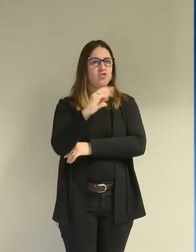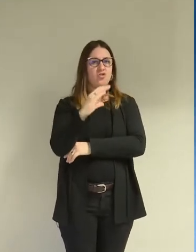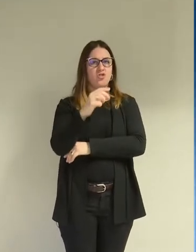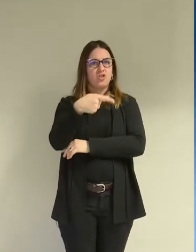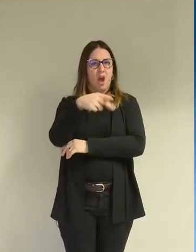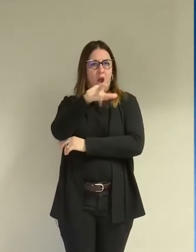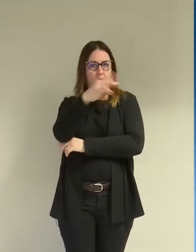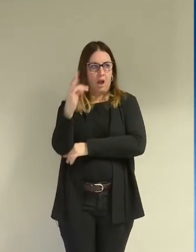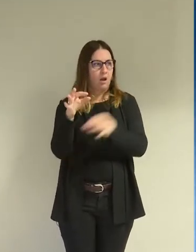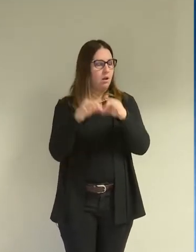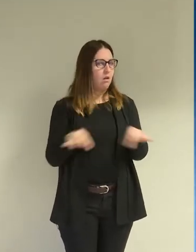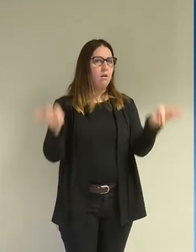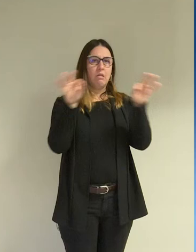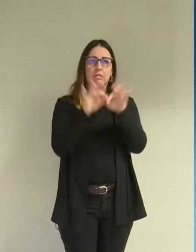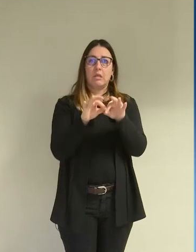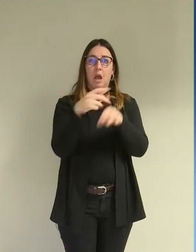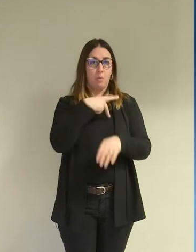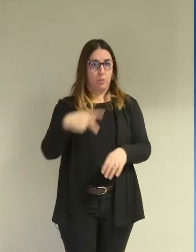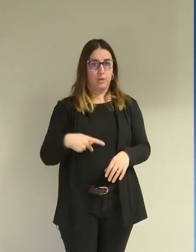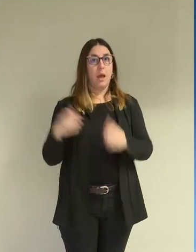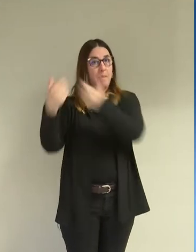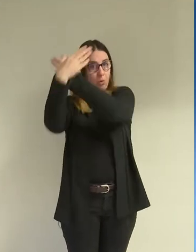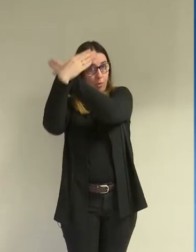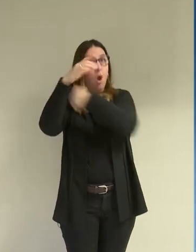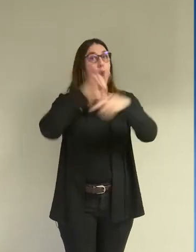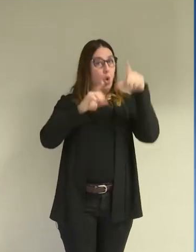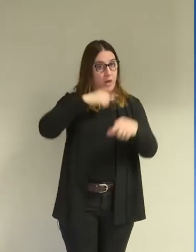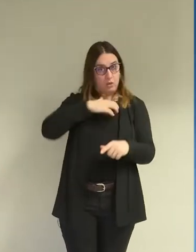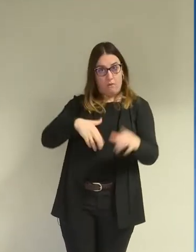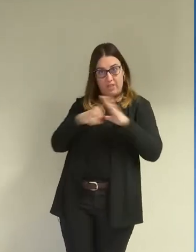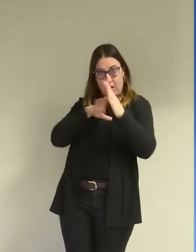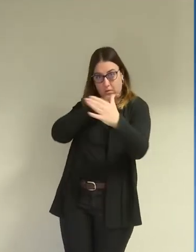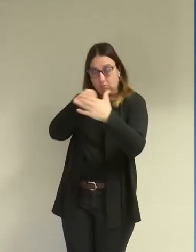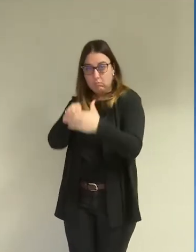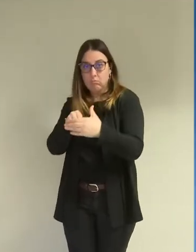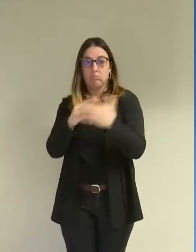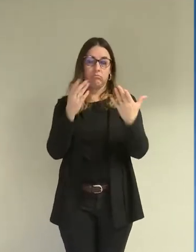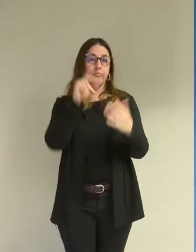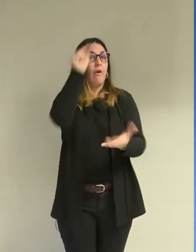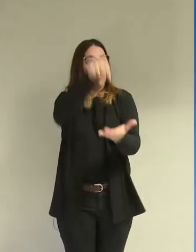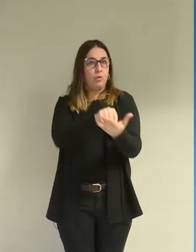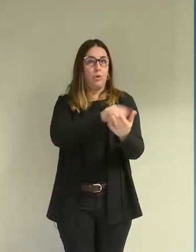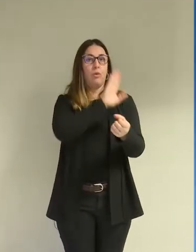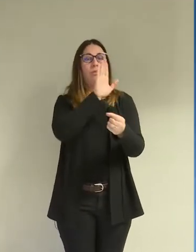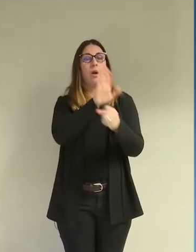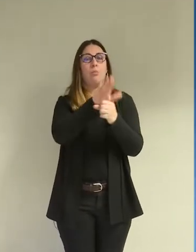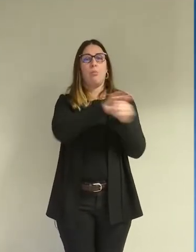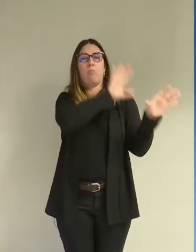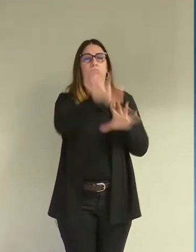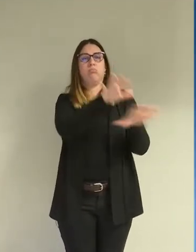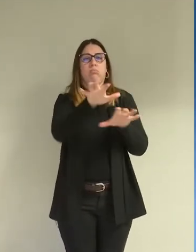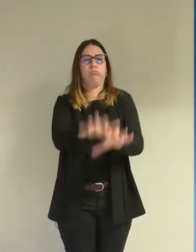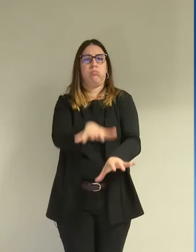terrain de la métropole loué par la ville de grenoble qui est utilisé comme lieu de dépôt aux services de propreté urbaine